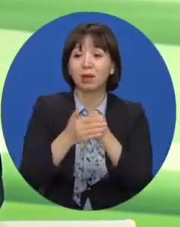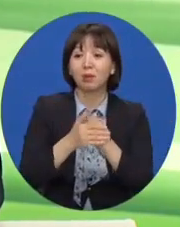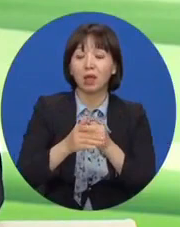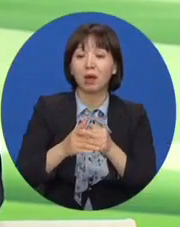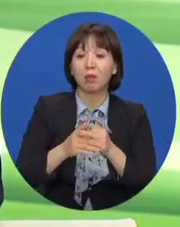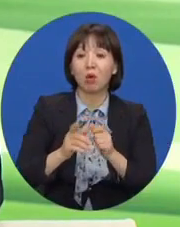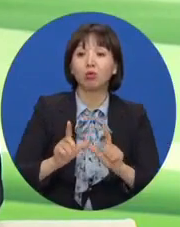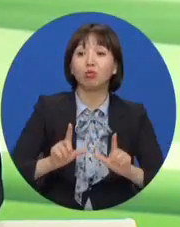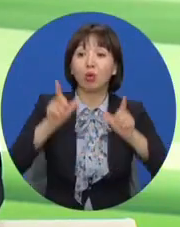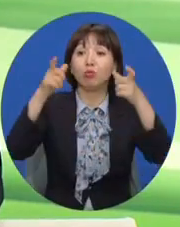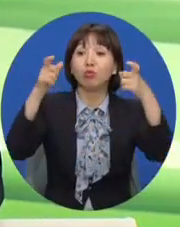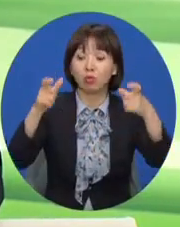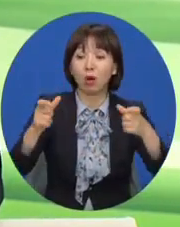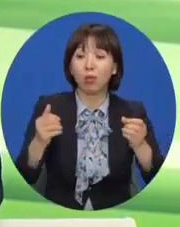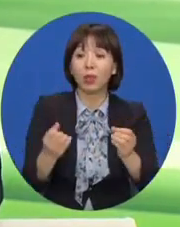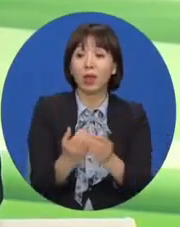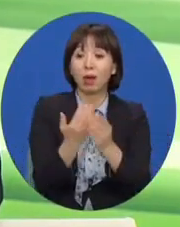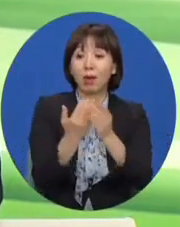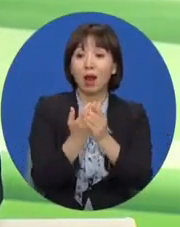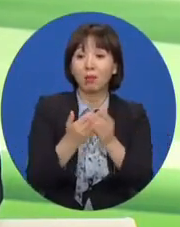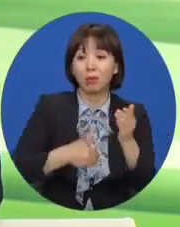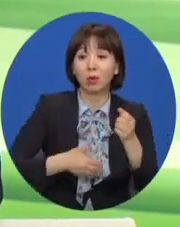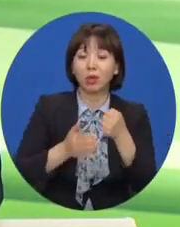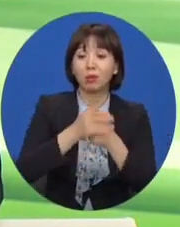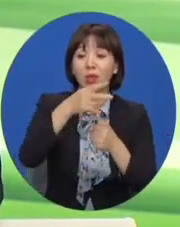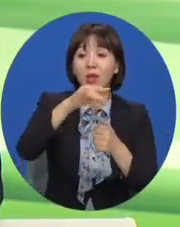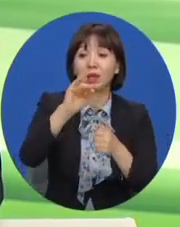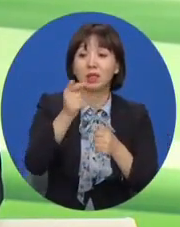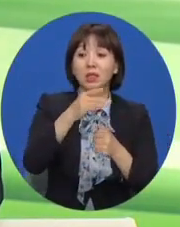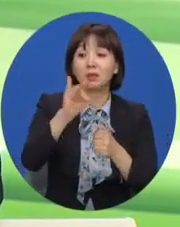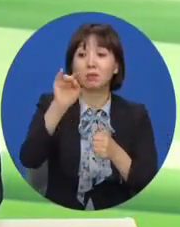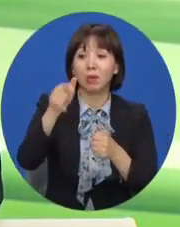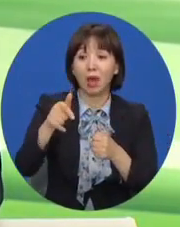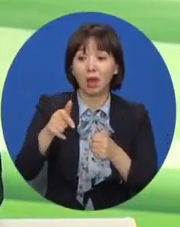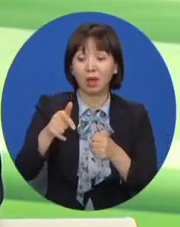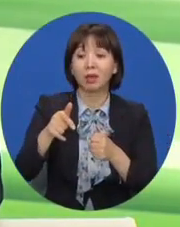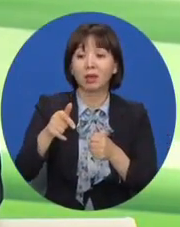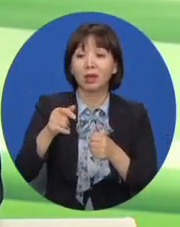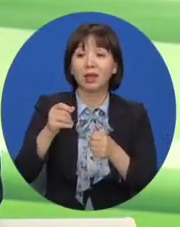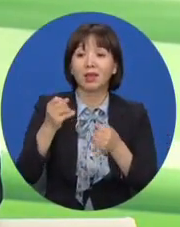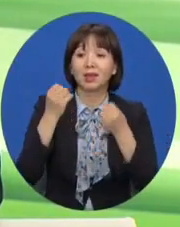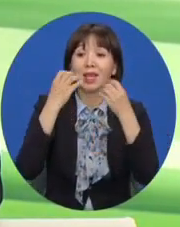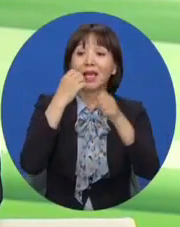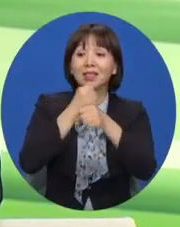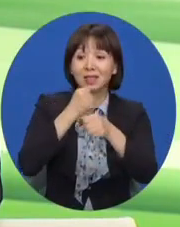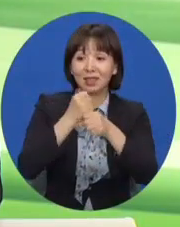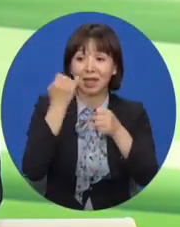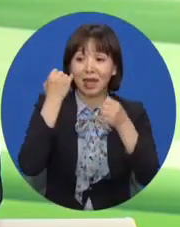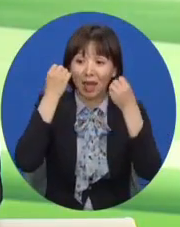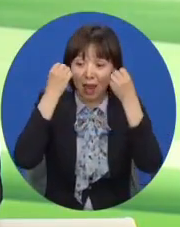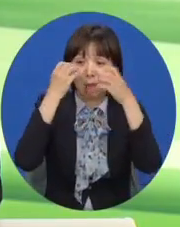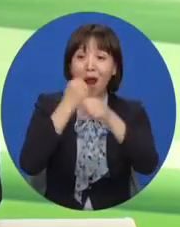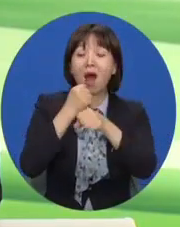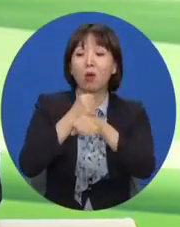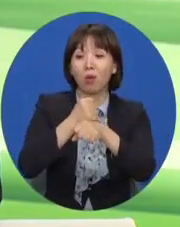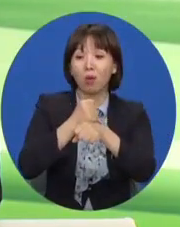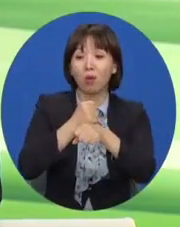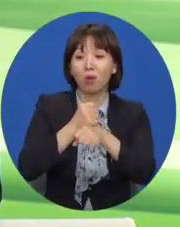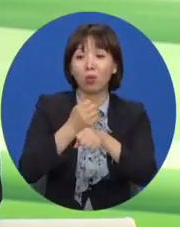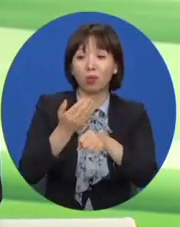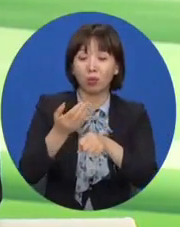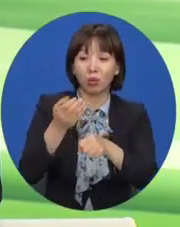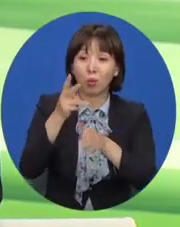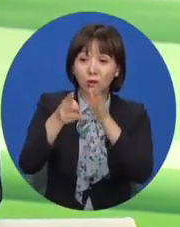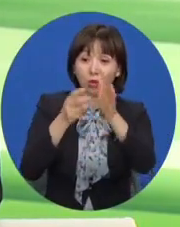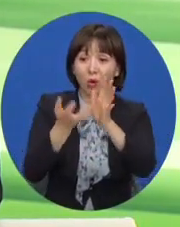개발해야 되지 않겠는가 해서 신백동에 택지를 개발하겠다는 말씀을 드립니다. 또 그리고 이제 과선교 철거가 이제